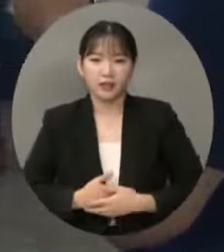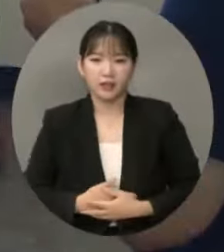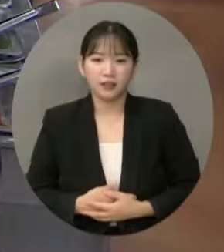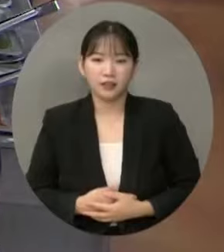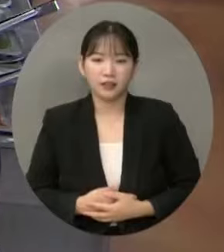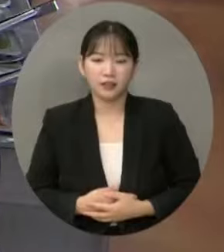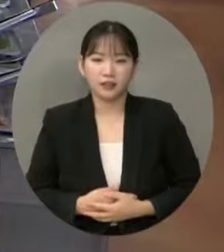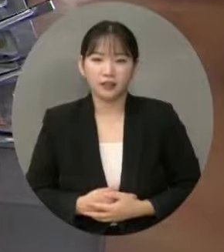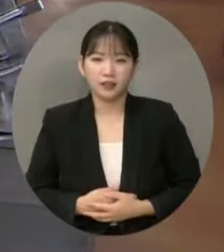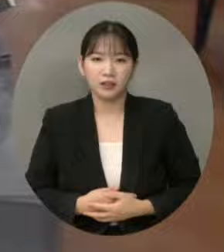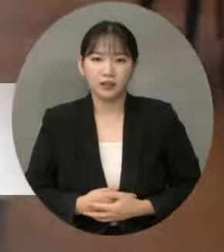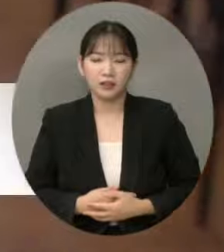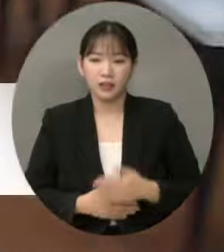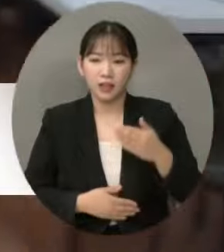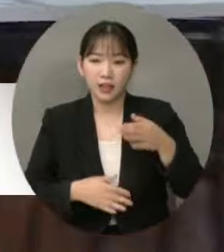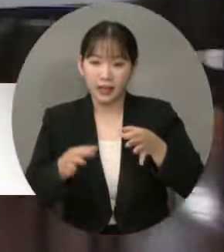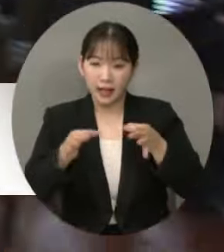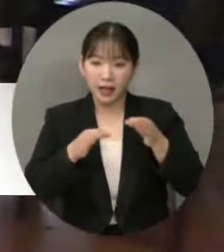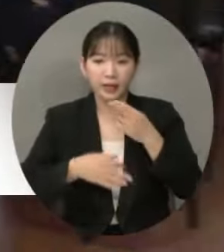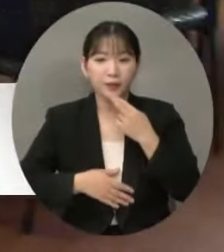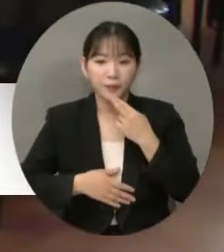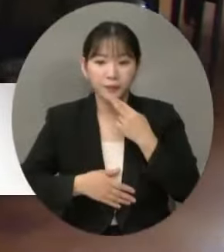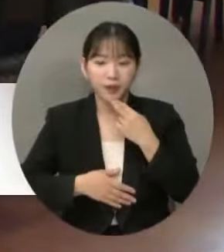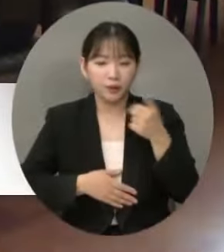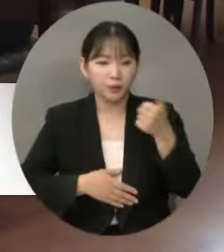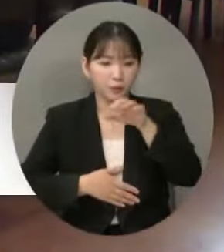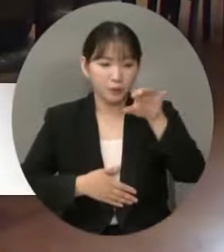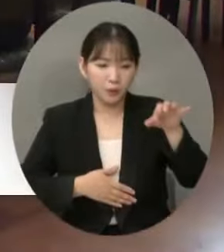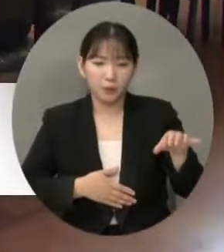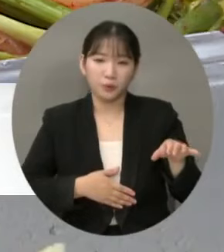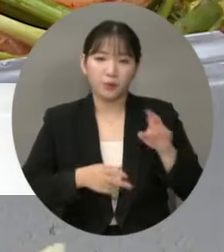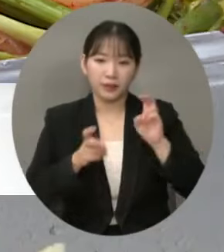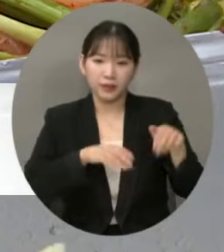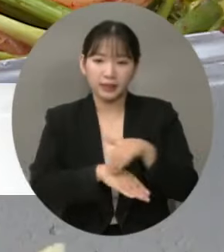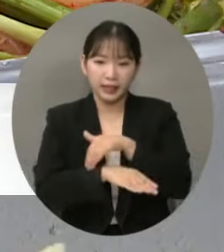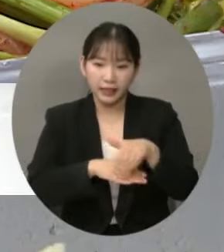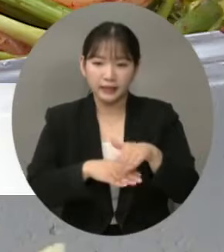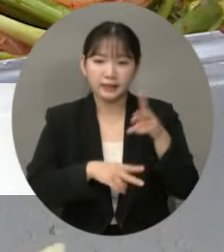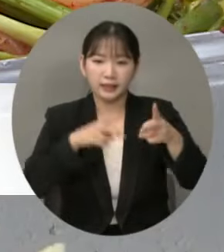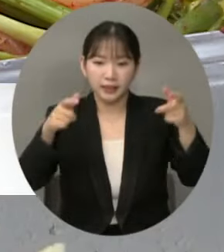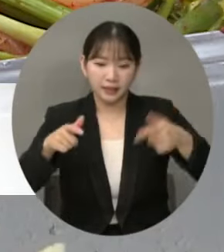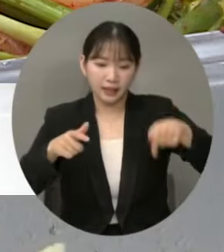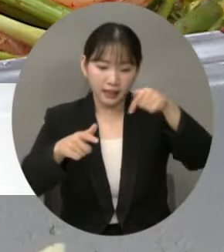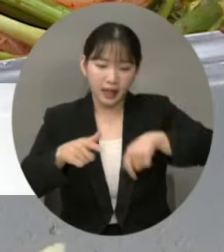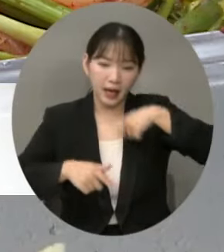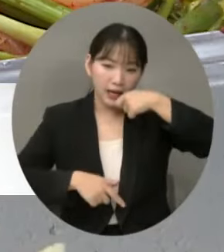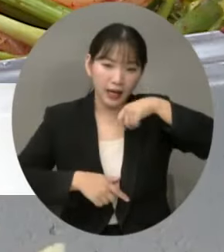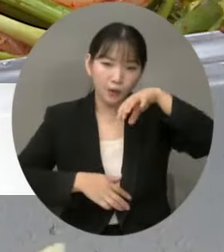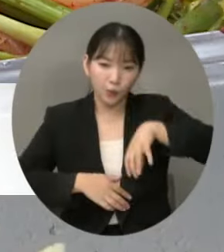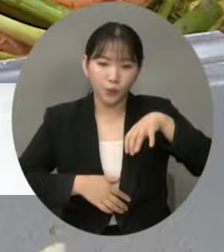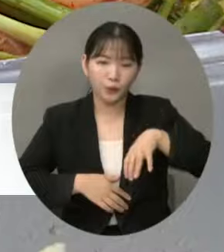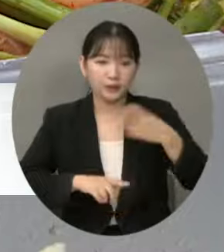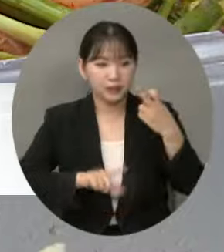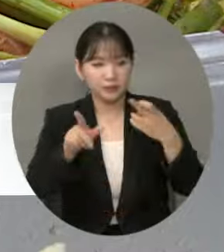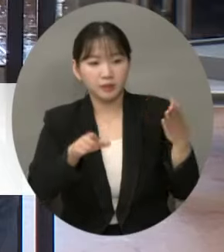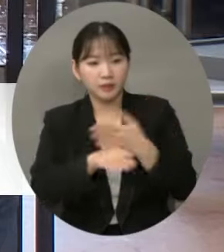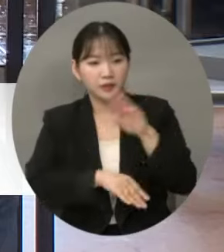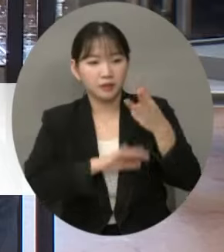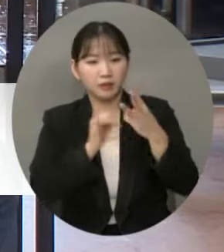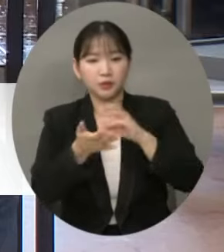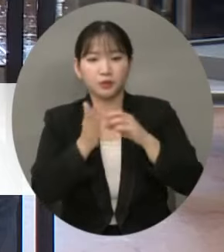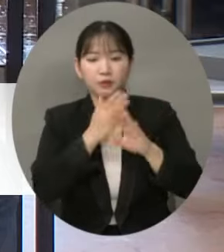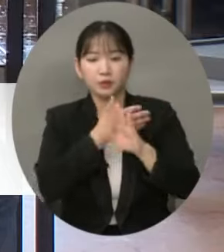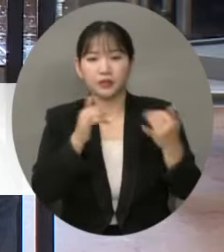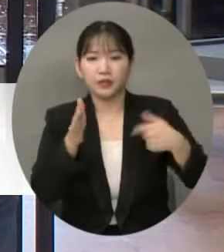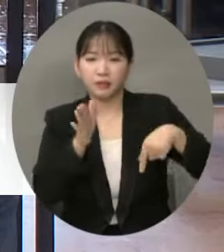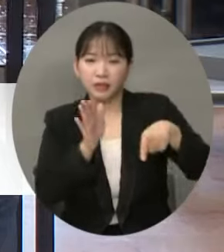상황입니다. 구내 식당이 없는 50여 곳 업체 직원들이 오가는 산단 내 식당도 오는 12일부터 300명가량의